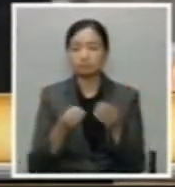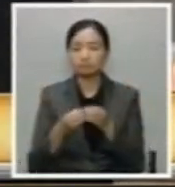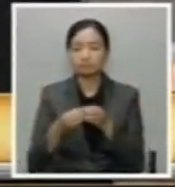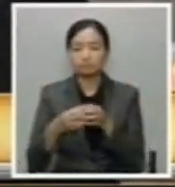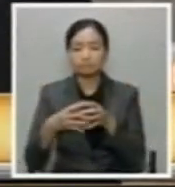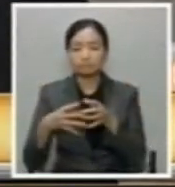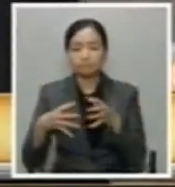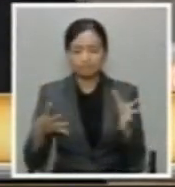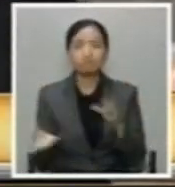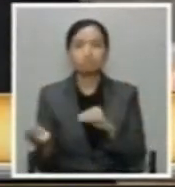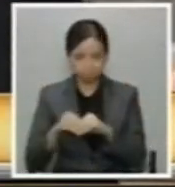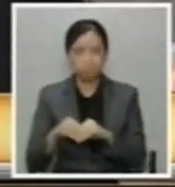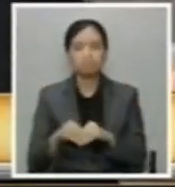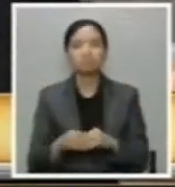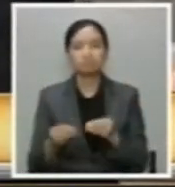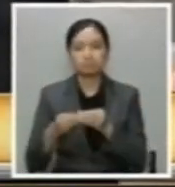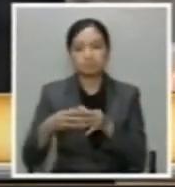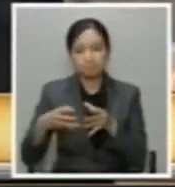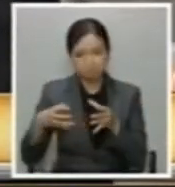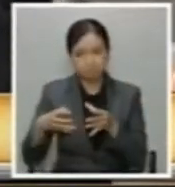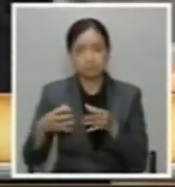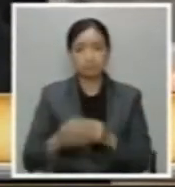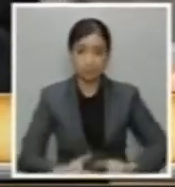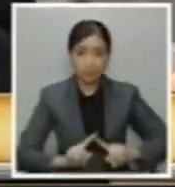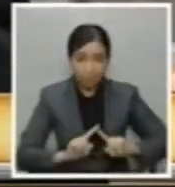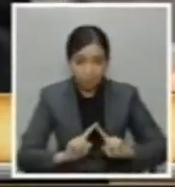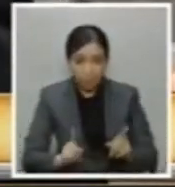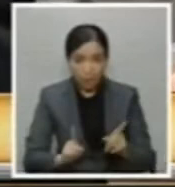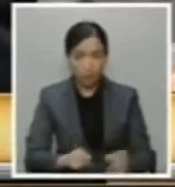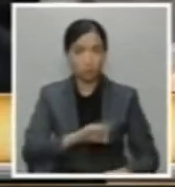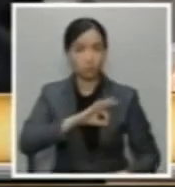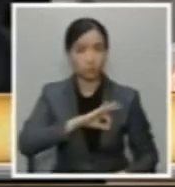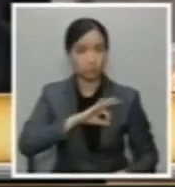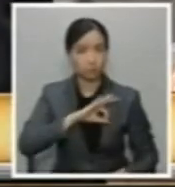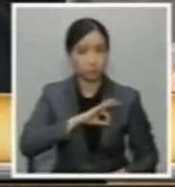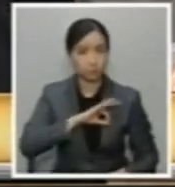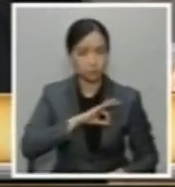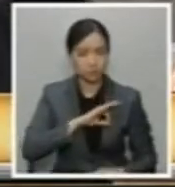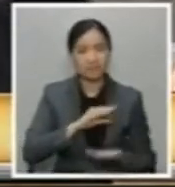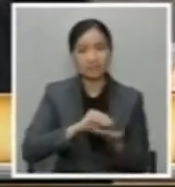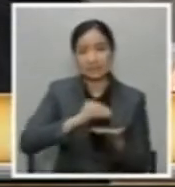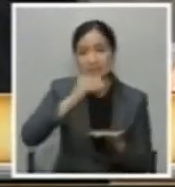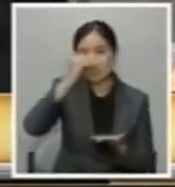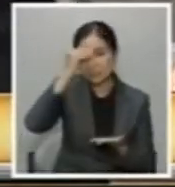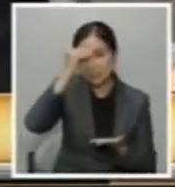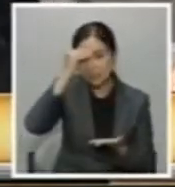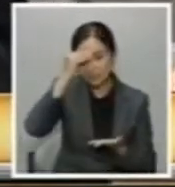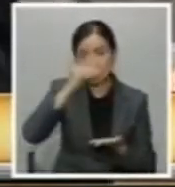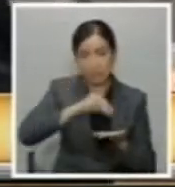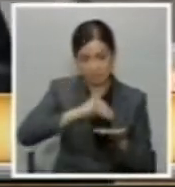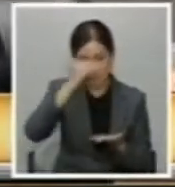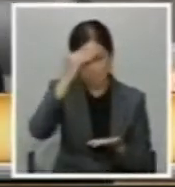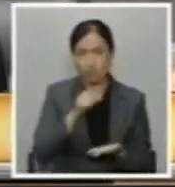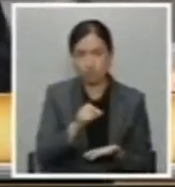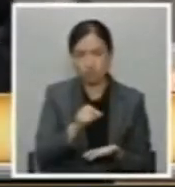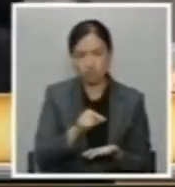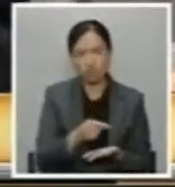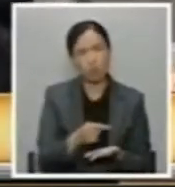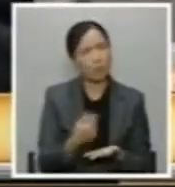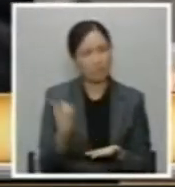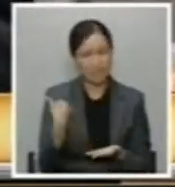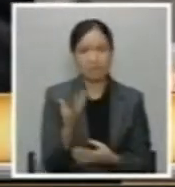ที่สุดนะครับแต่ถ้าดูจำนวนของสมาชิกที่อยู่ในวัยเรียนก็จะเห็นว่ายังเป็นจำนวนที่ต่ำม